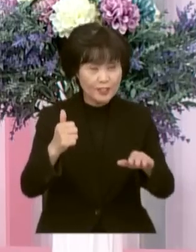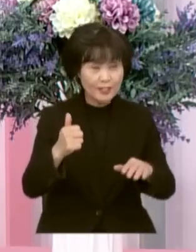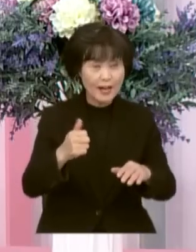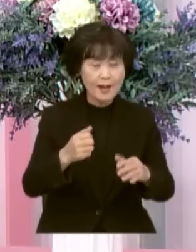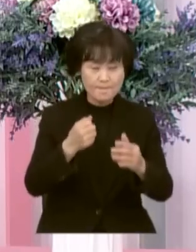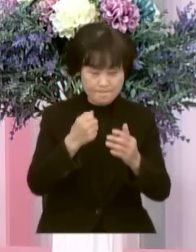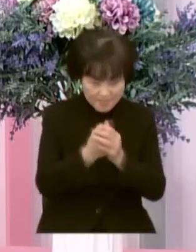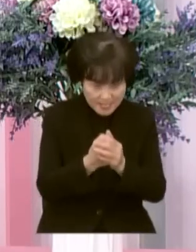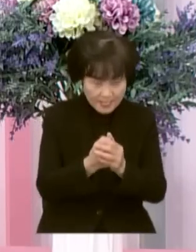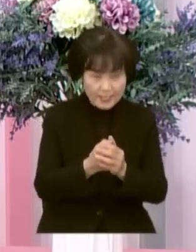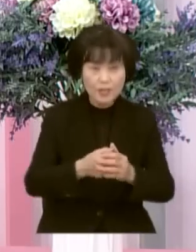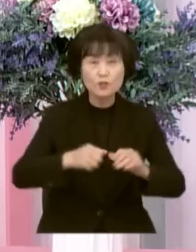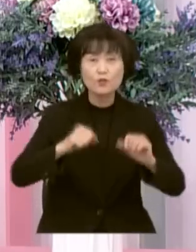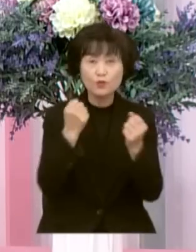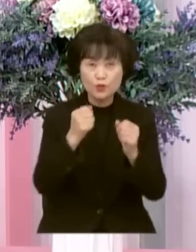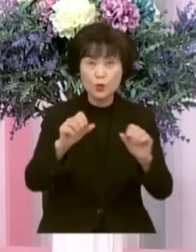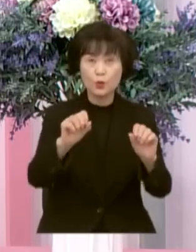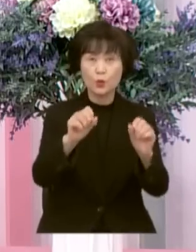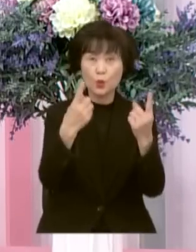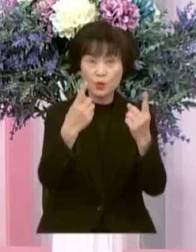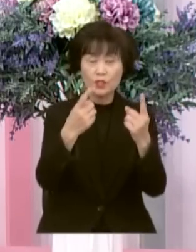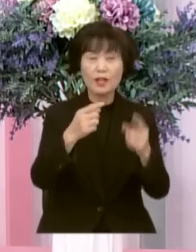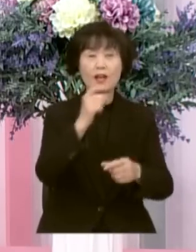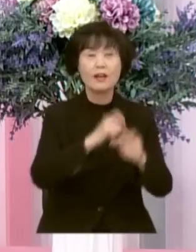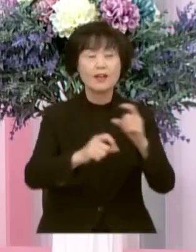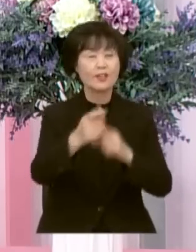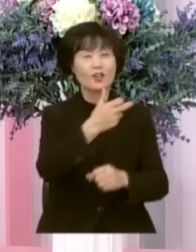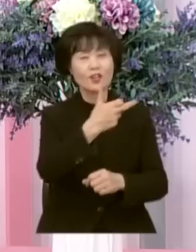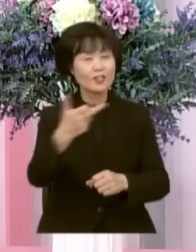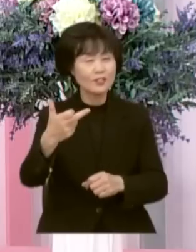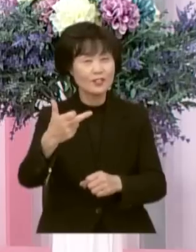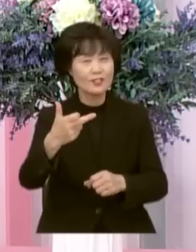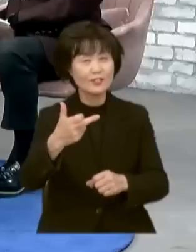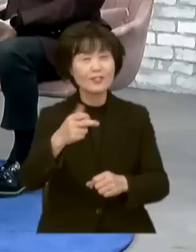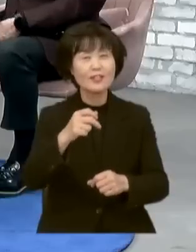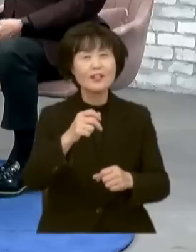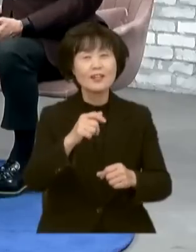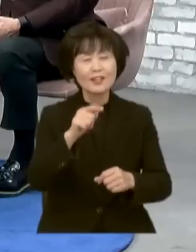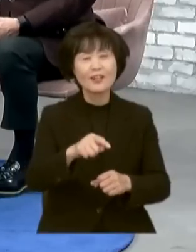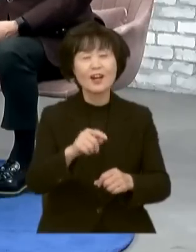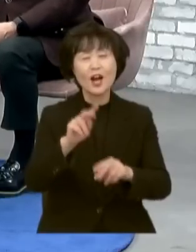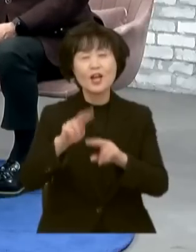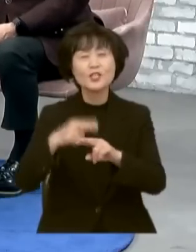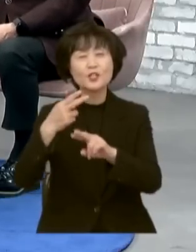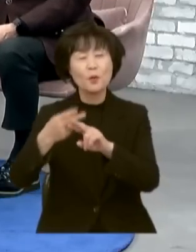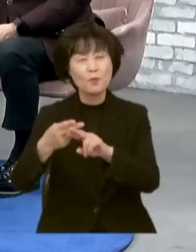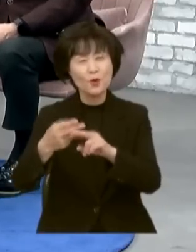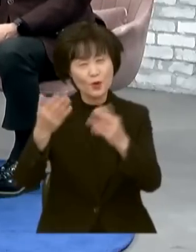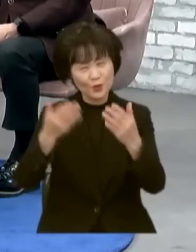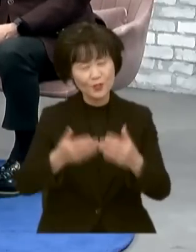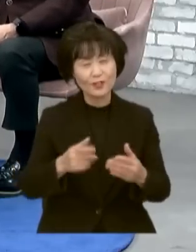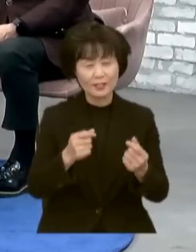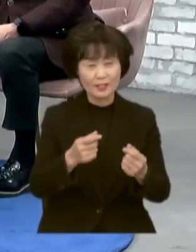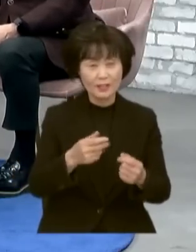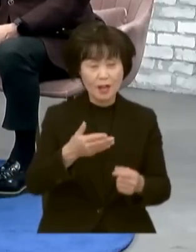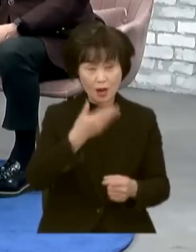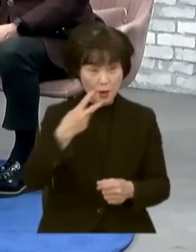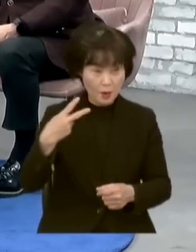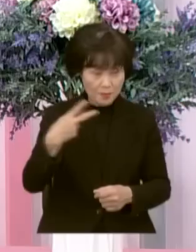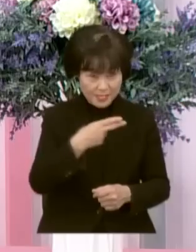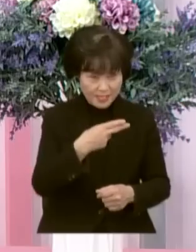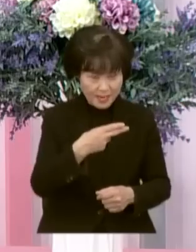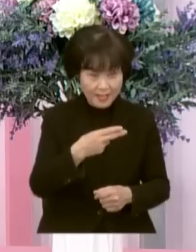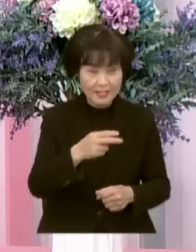하고 순종함과 동시에 더 큰 거를 선물로 주시는 것 같아요. 금식 기도를 실천한 첫날